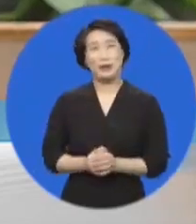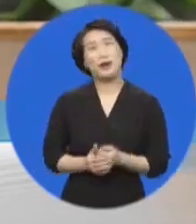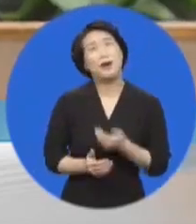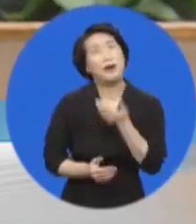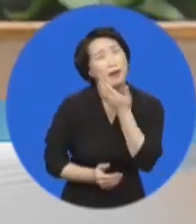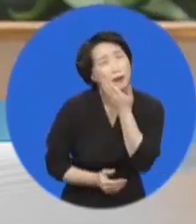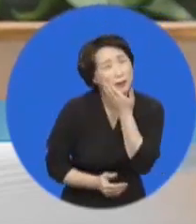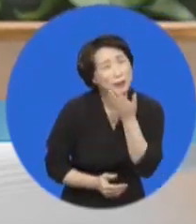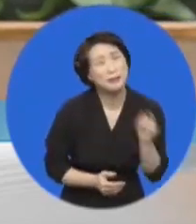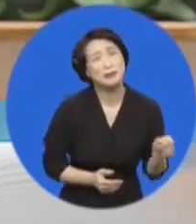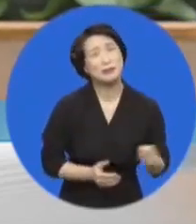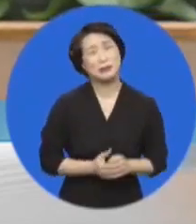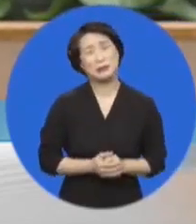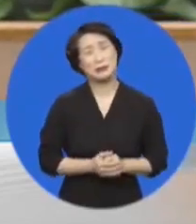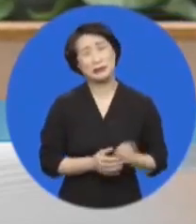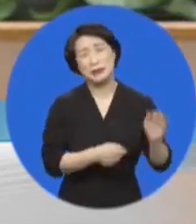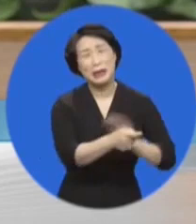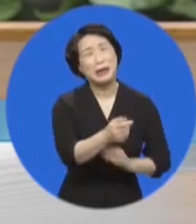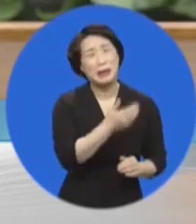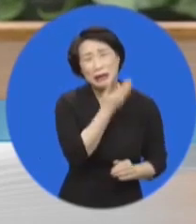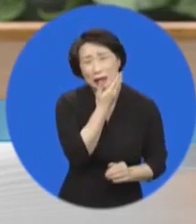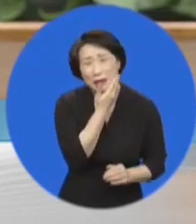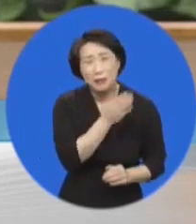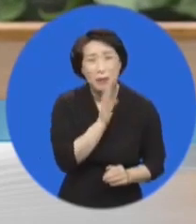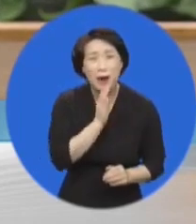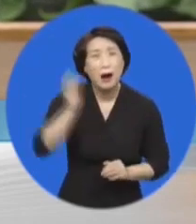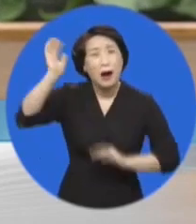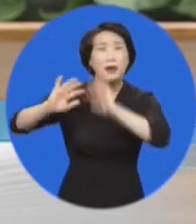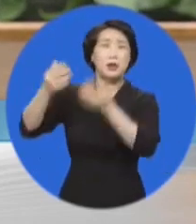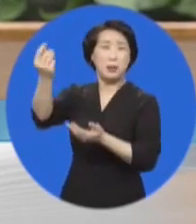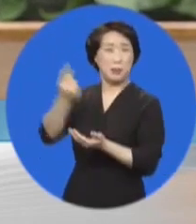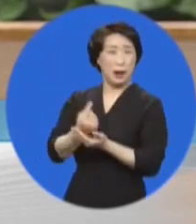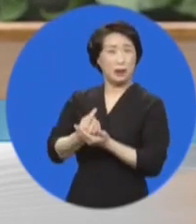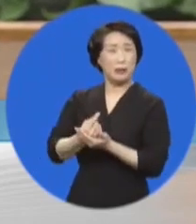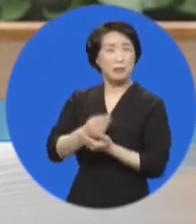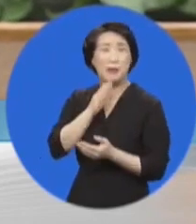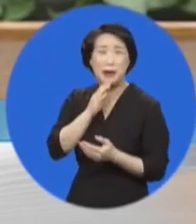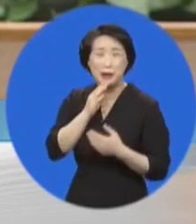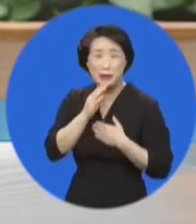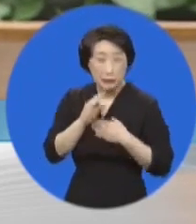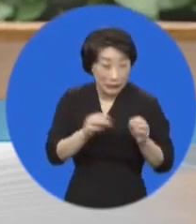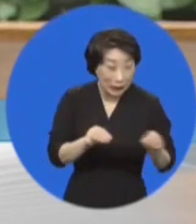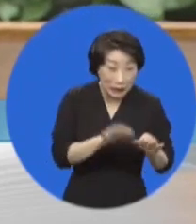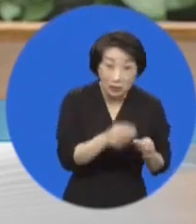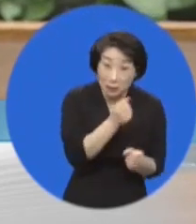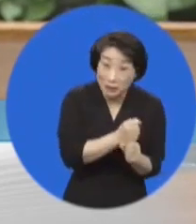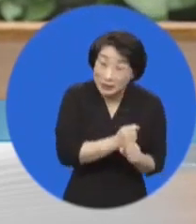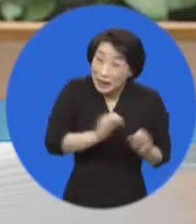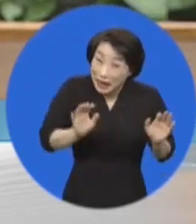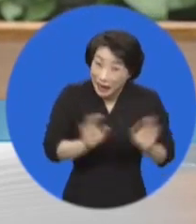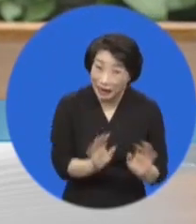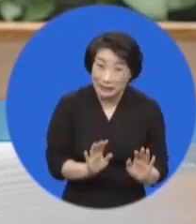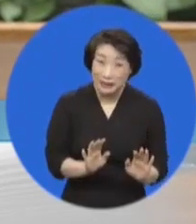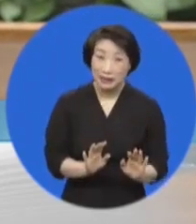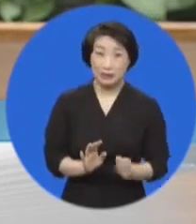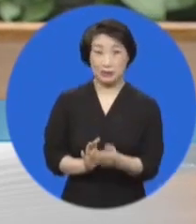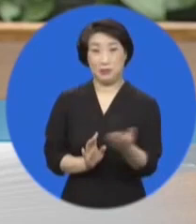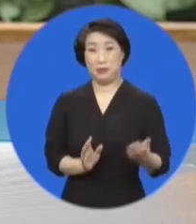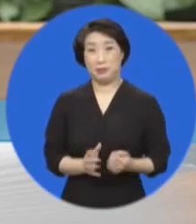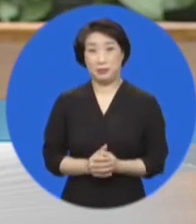아깝지 않습니까? 하늘에서 온 것입니다. 땅에서 생산된 것이 아닙니다.